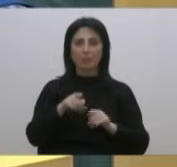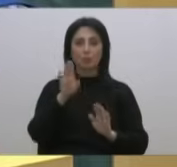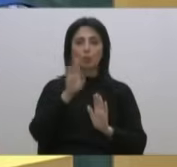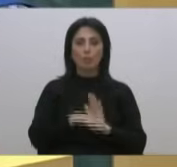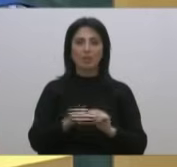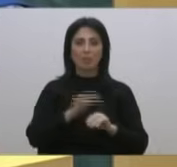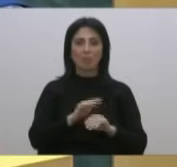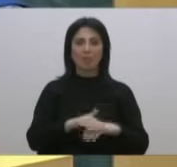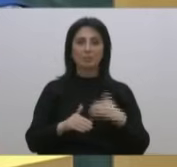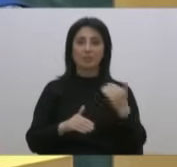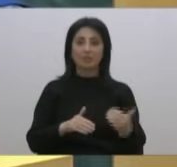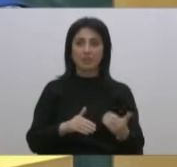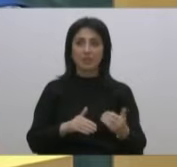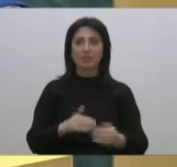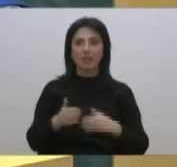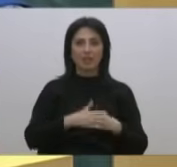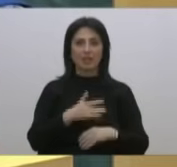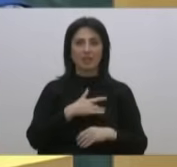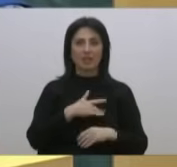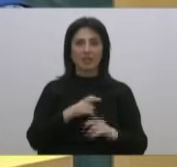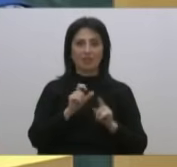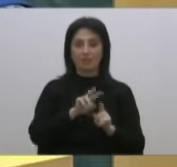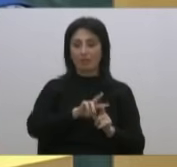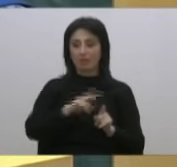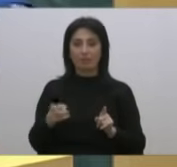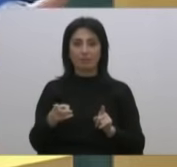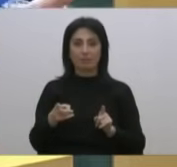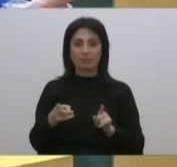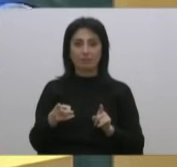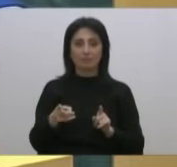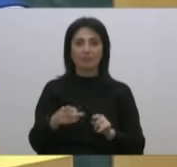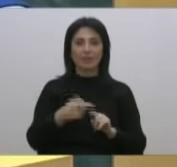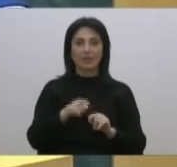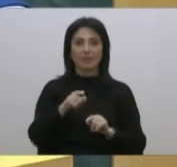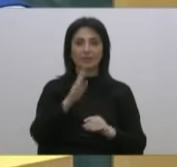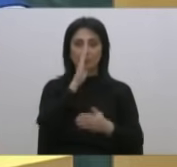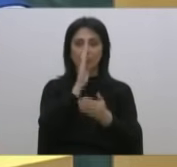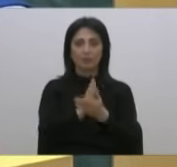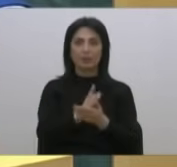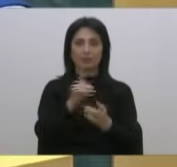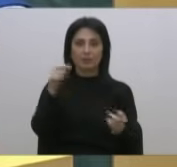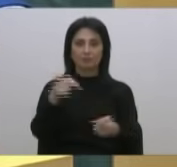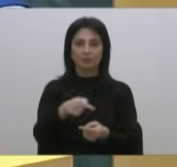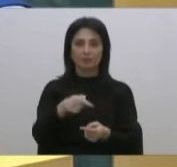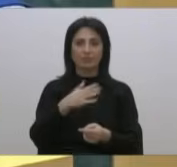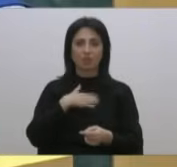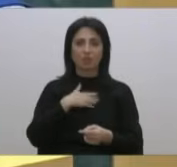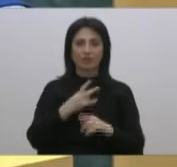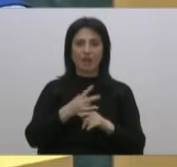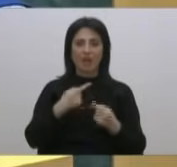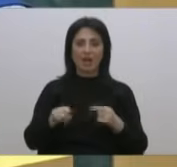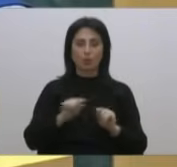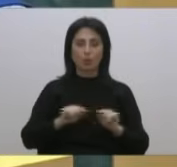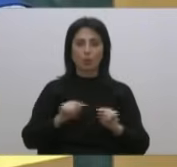უარესი ფაქტებისთვის. დაახლოებით პერიფრაზი რო გავაკეთოთ, ეს პირდაპირ შეესატყვისება ჩვენი